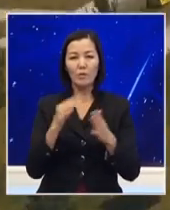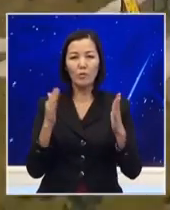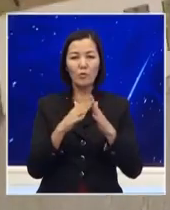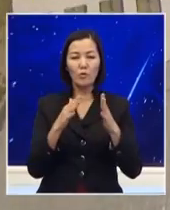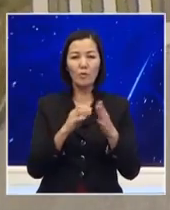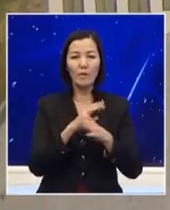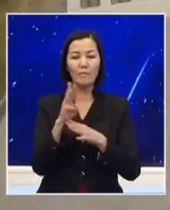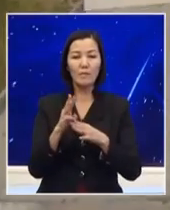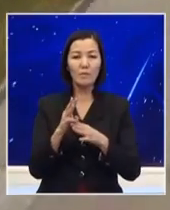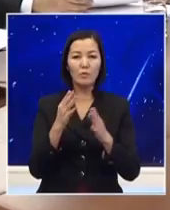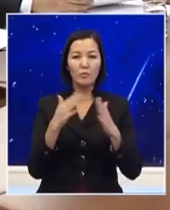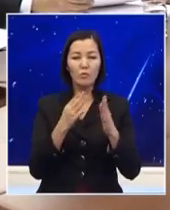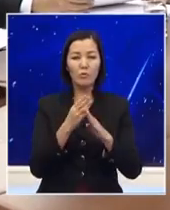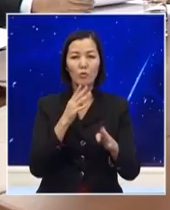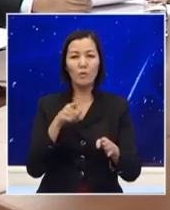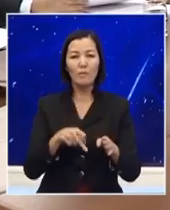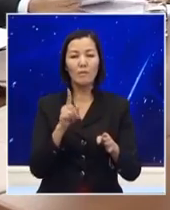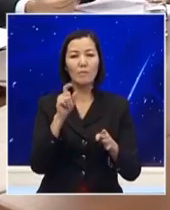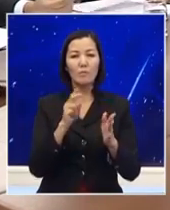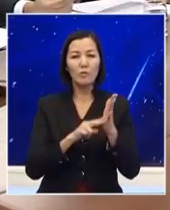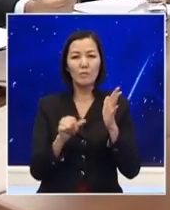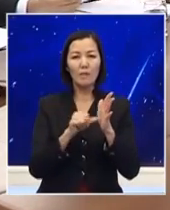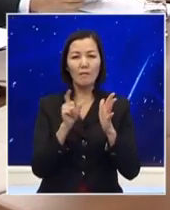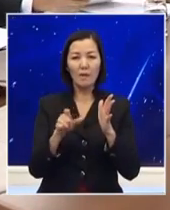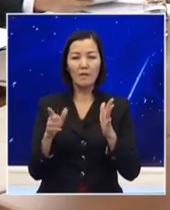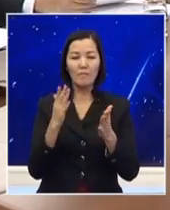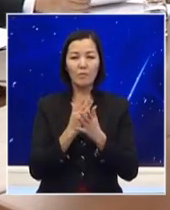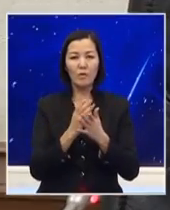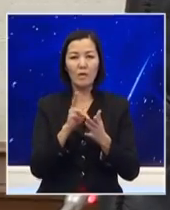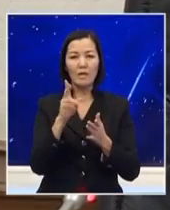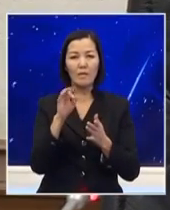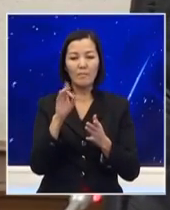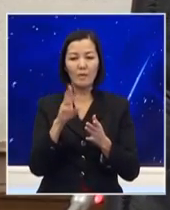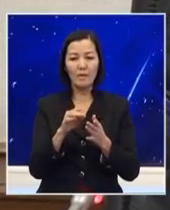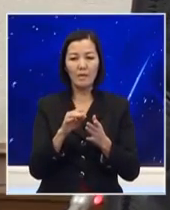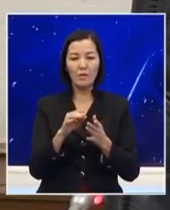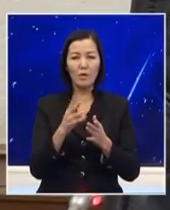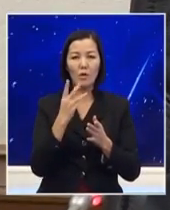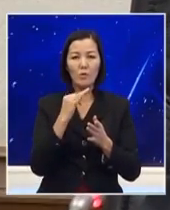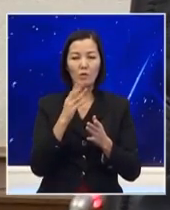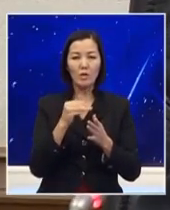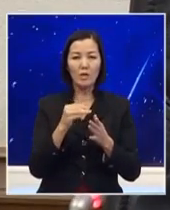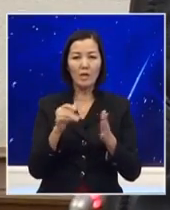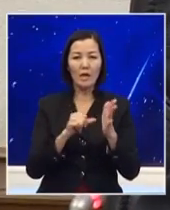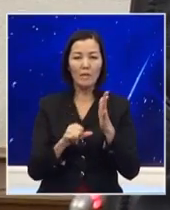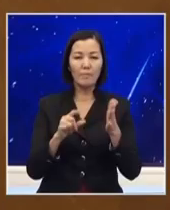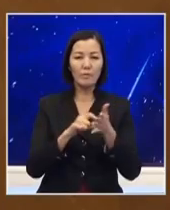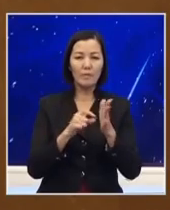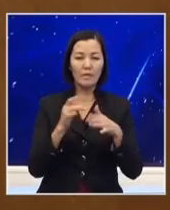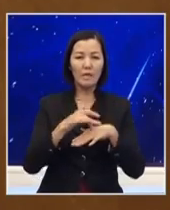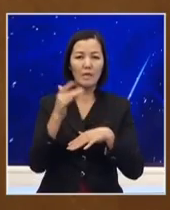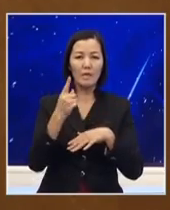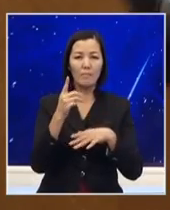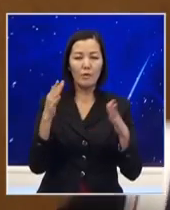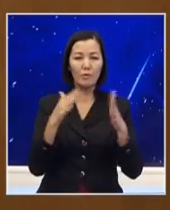игіз. Ауданда тұрғын үй кезегінде 1176 адам тұр. Осы ретте Әлібек Әскербекұлы Шаралда 60 пәтерлі көпқабатты бір үймен Қабанбай